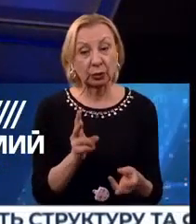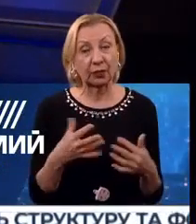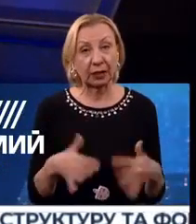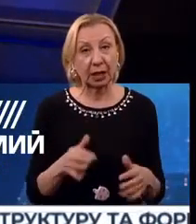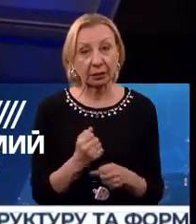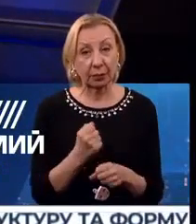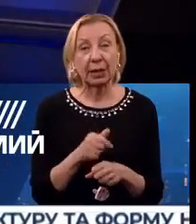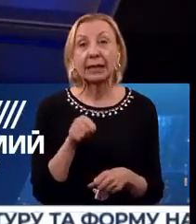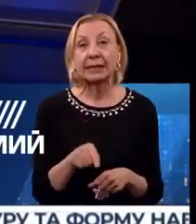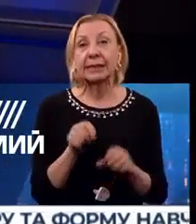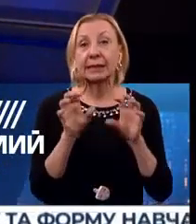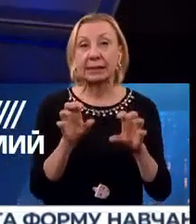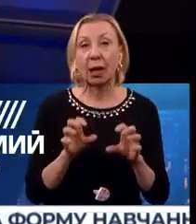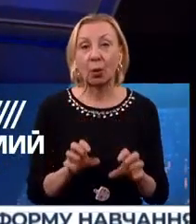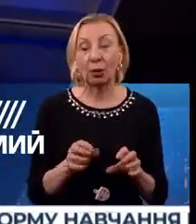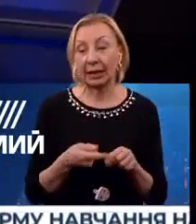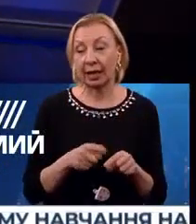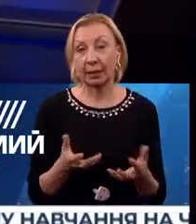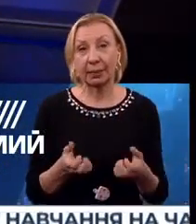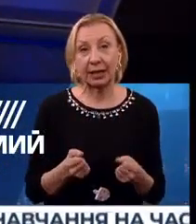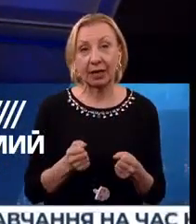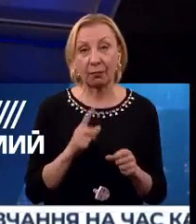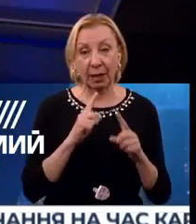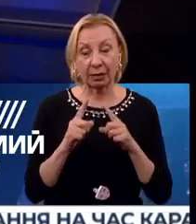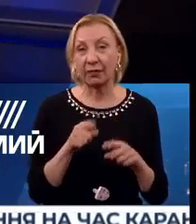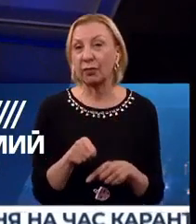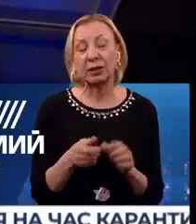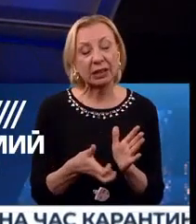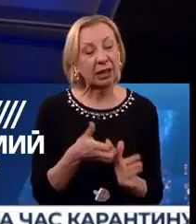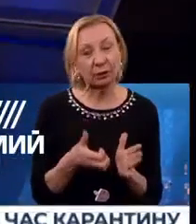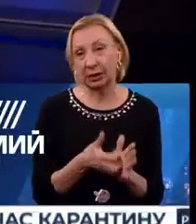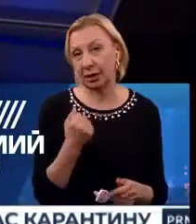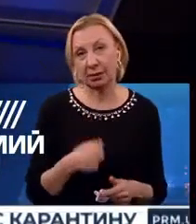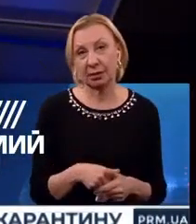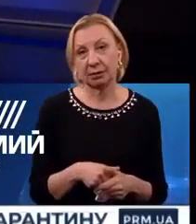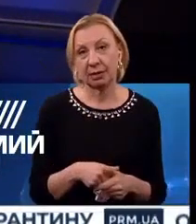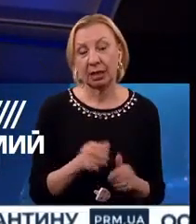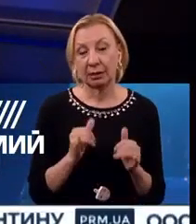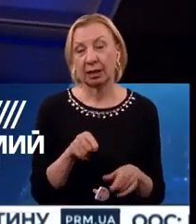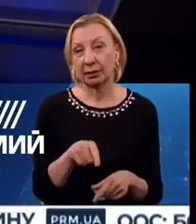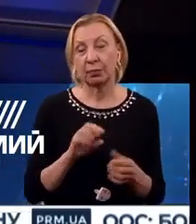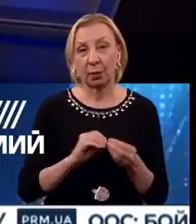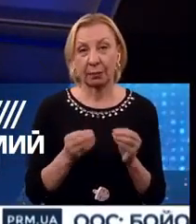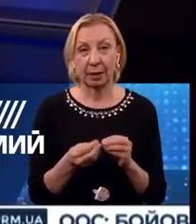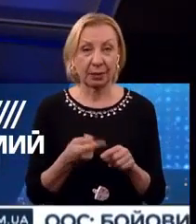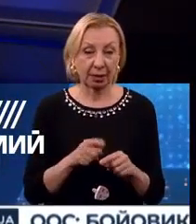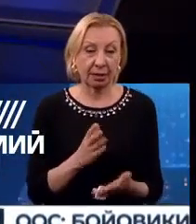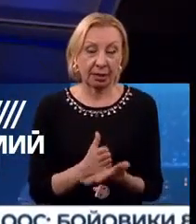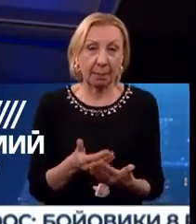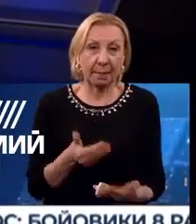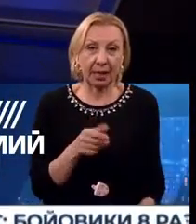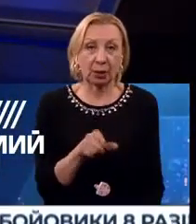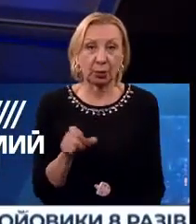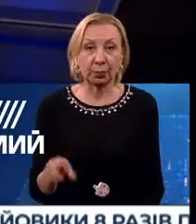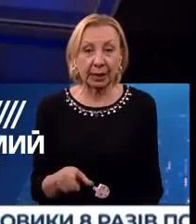закони, які прийняв парламент, вони абсолютно недостатні, не співрозмірні тим проблемам, які сьогодні стоять перед людьми, які